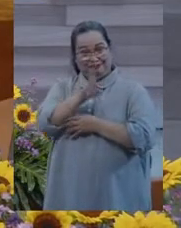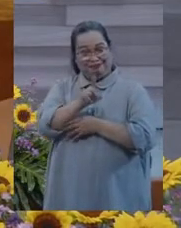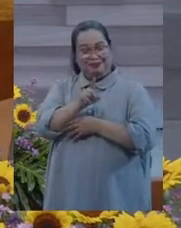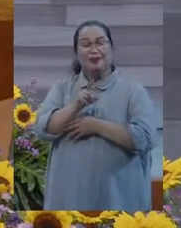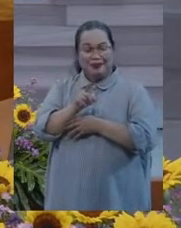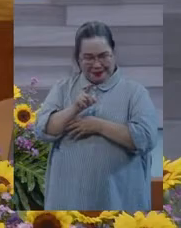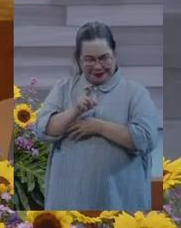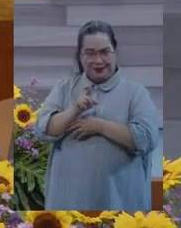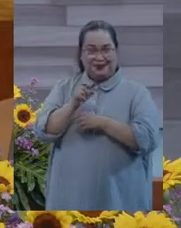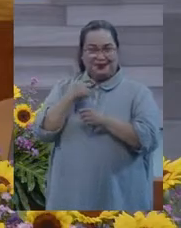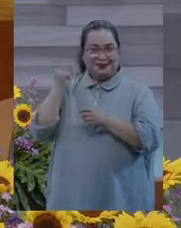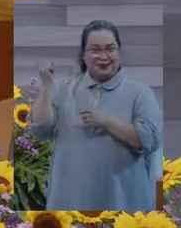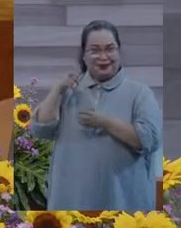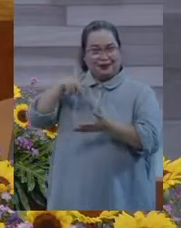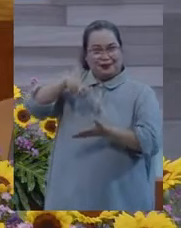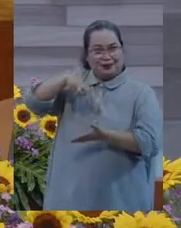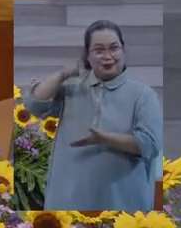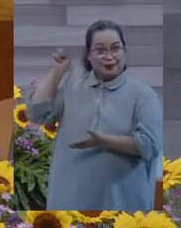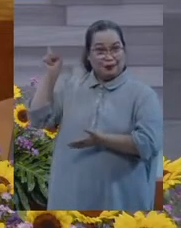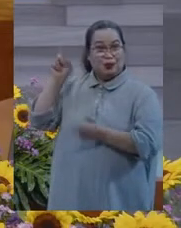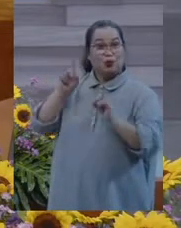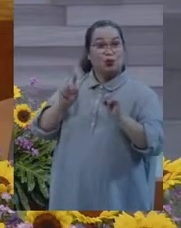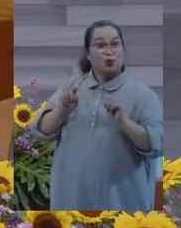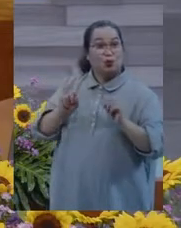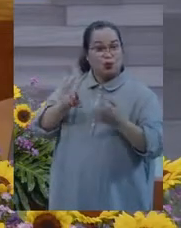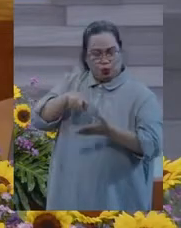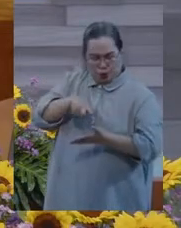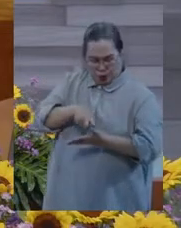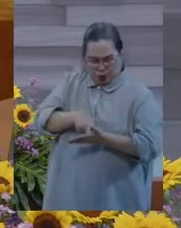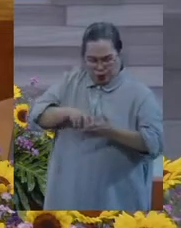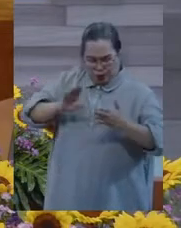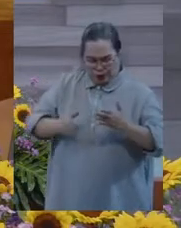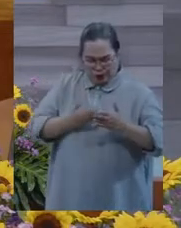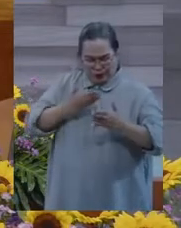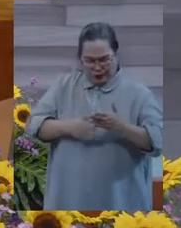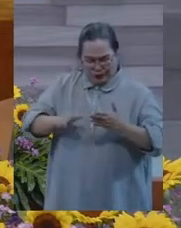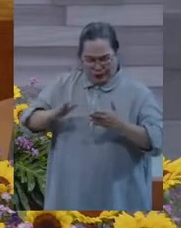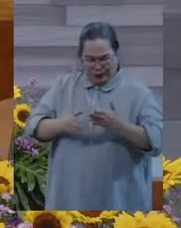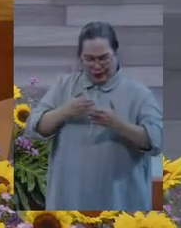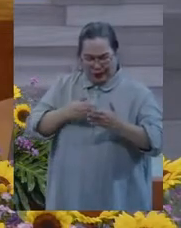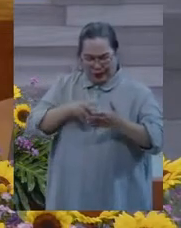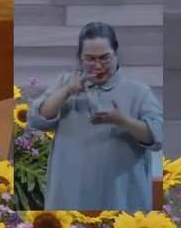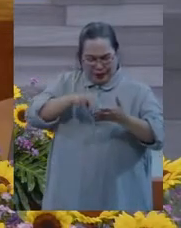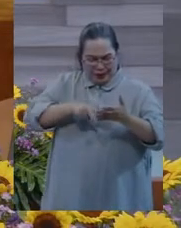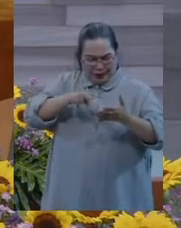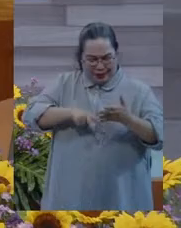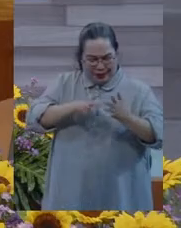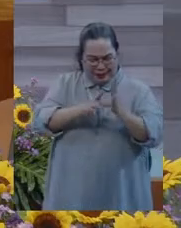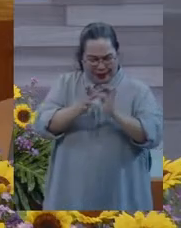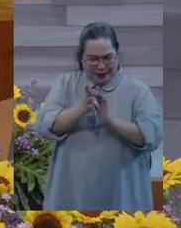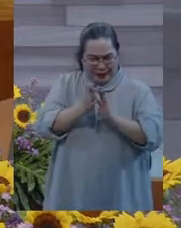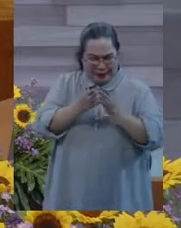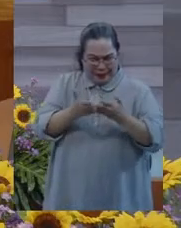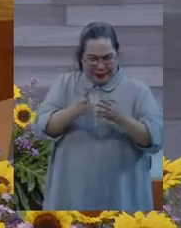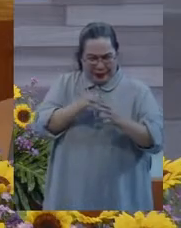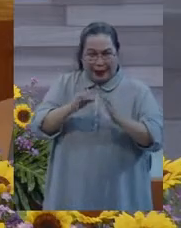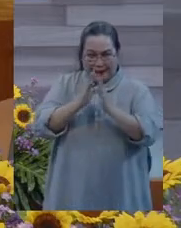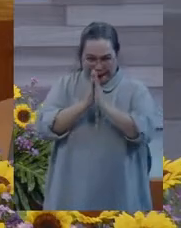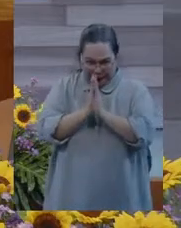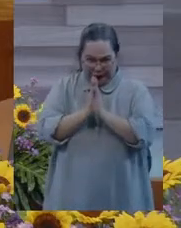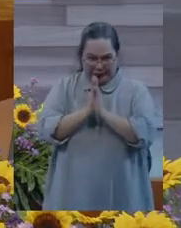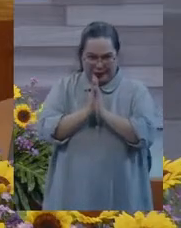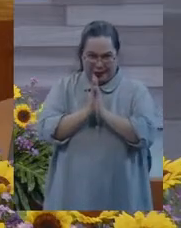kami ay lumuhod, umawit ng mga imno, bumasa ng scripture, at